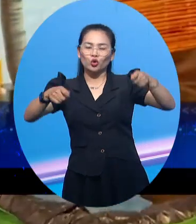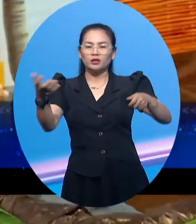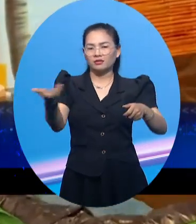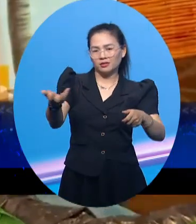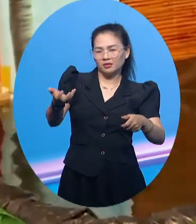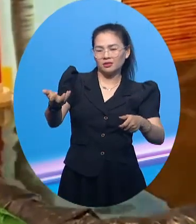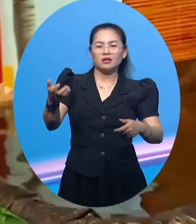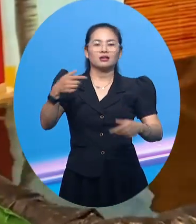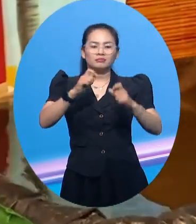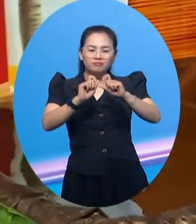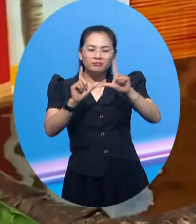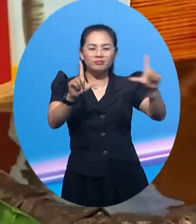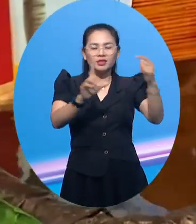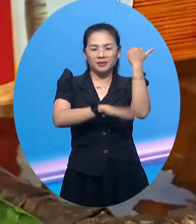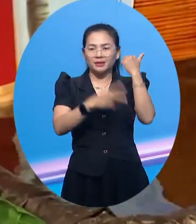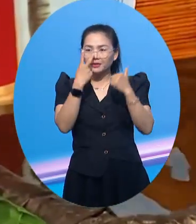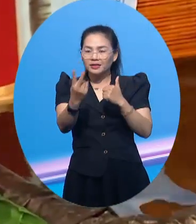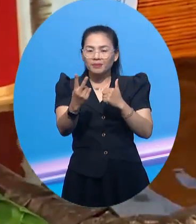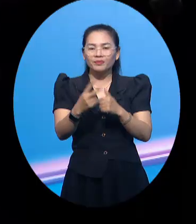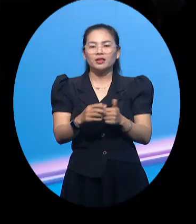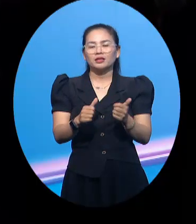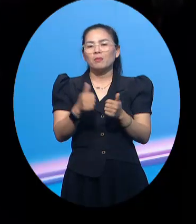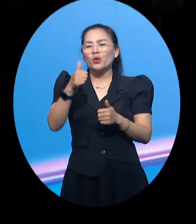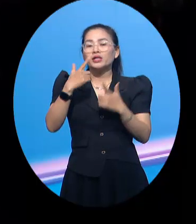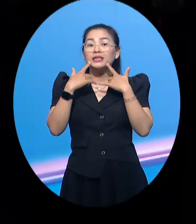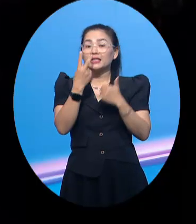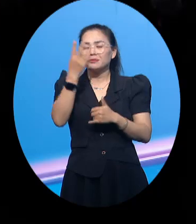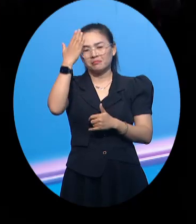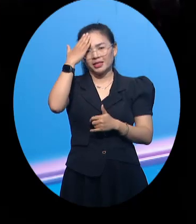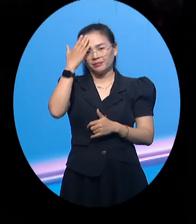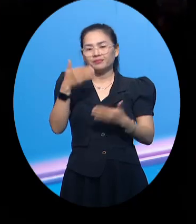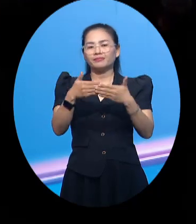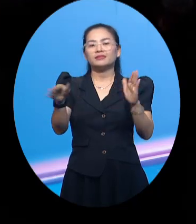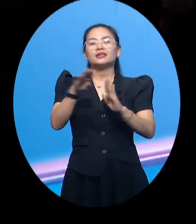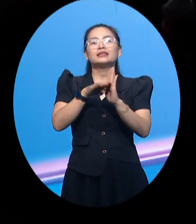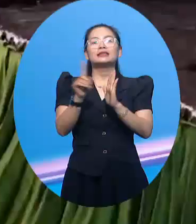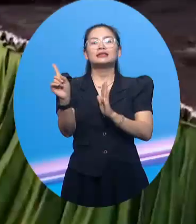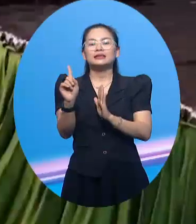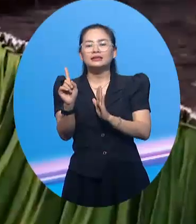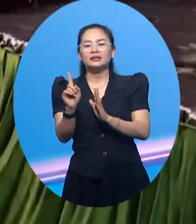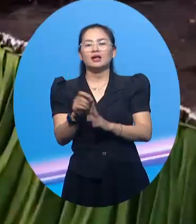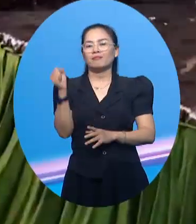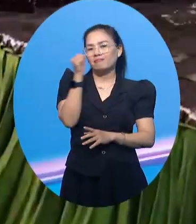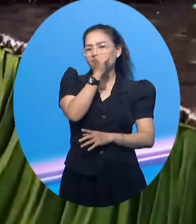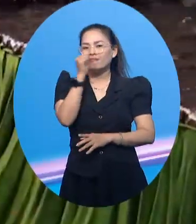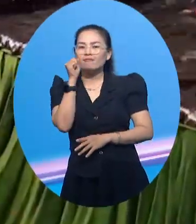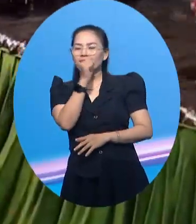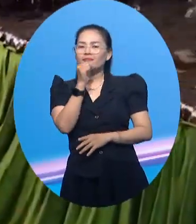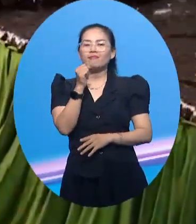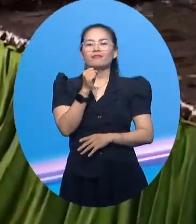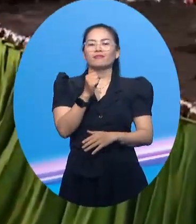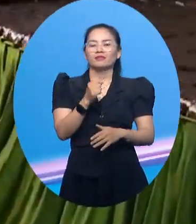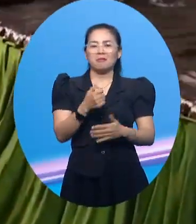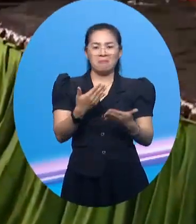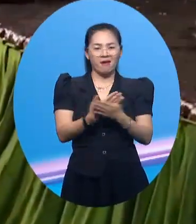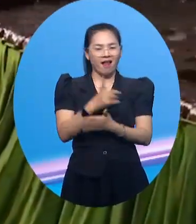Nam và đặc biệt các khán giả trẻ tuổi ở thế hệ Gen Z. Chương trình mở màn phần trình diễn đến từ ban nhạc với sự hòa tấu giai điệu độc đáo